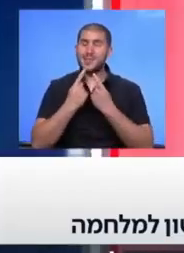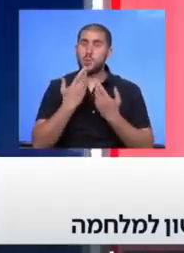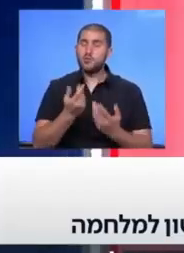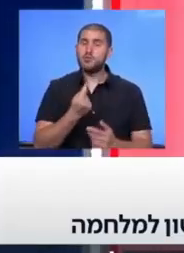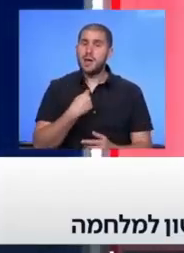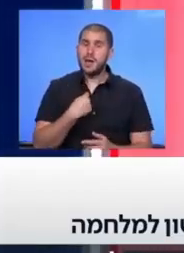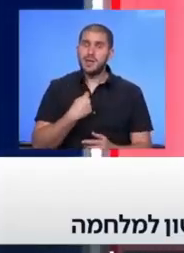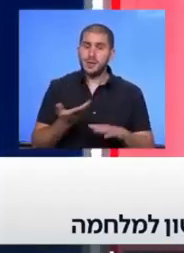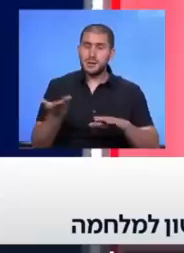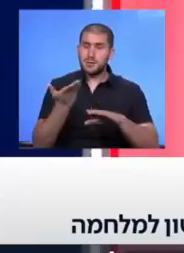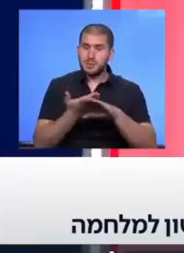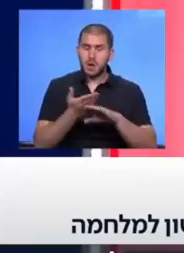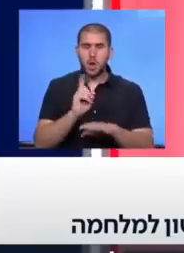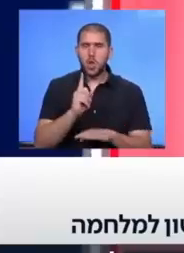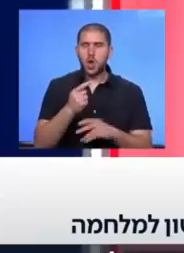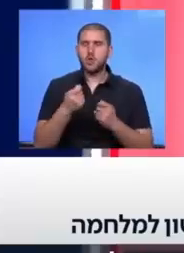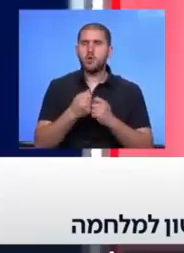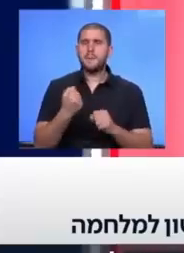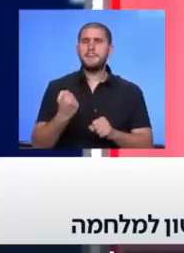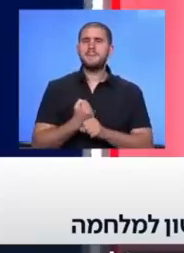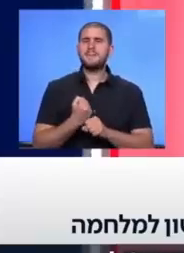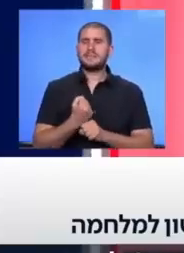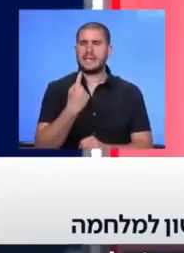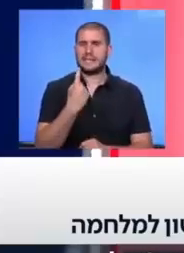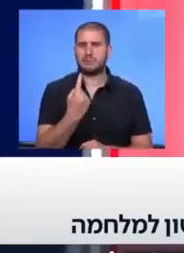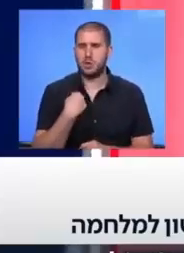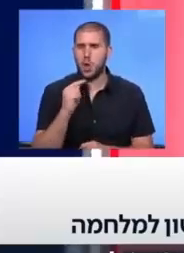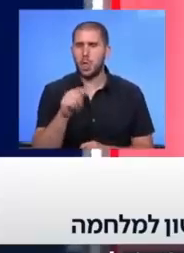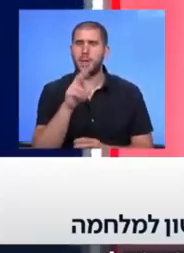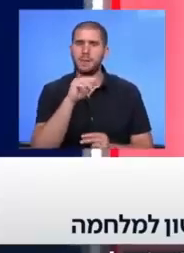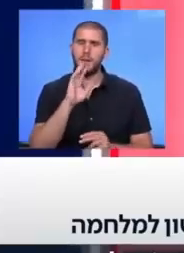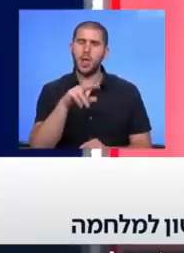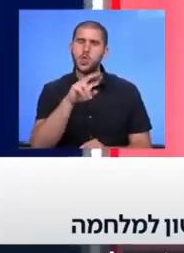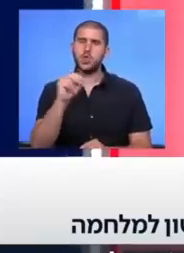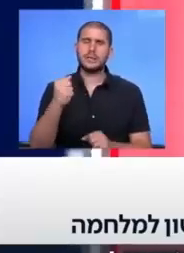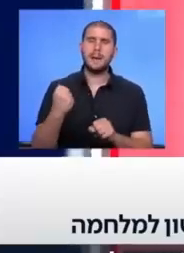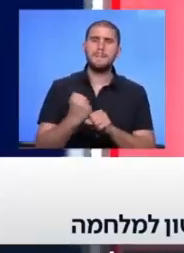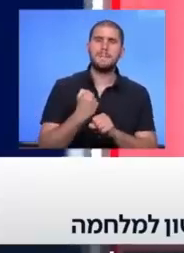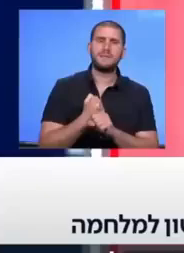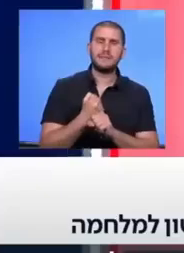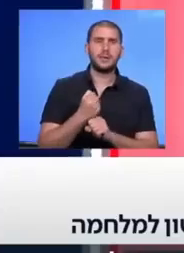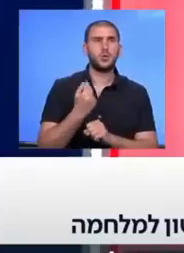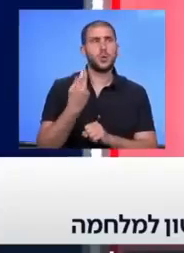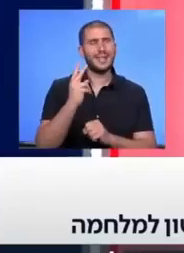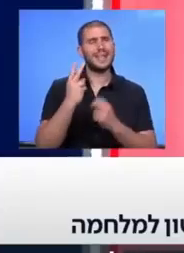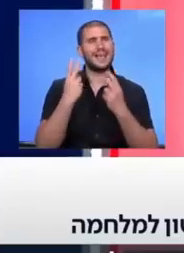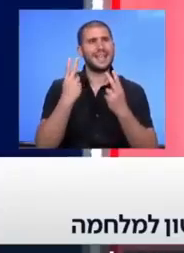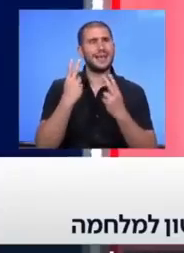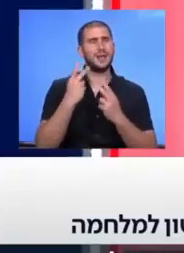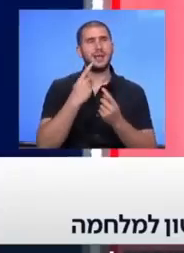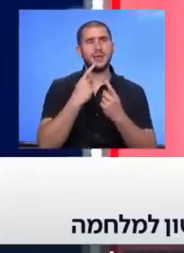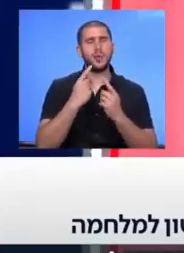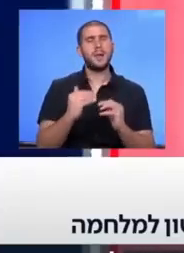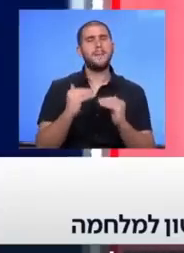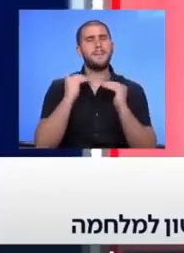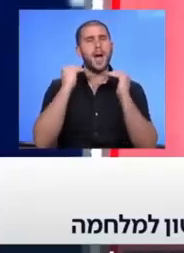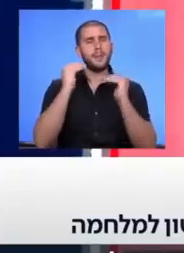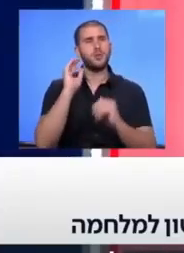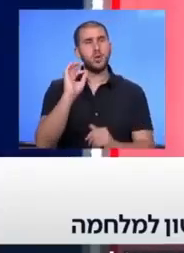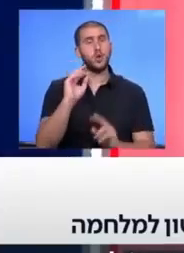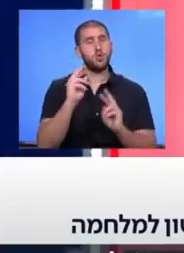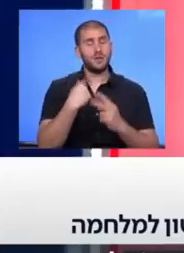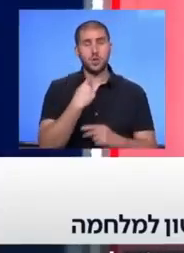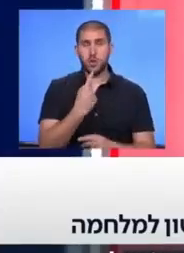שם על השולחן הוא לא דיון מבצעי. אני לא בא לדבר על הפן המבצעי הצבאי. הדיון ערכי? הוא דיון ברמה ששוב פעם,